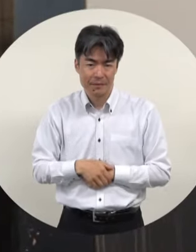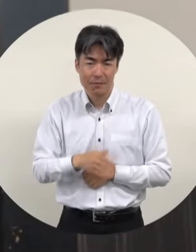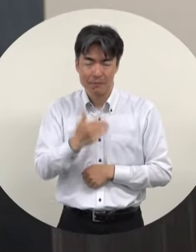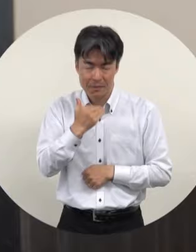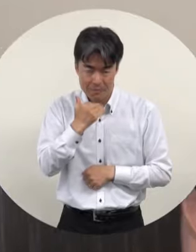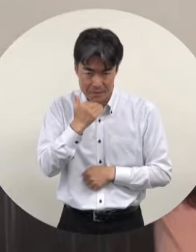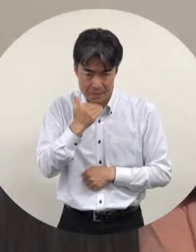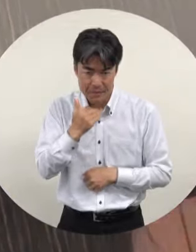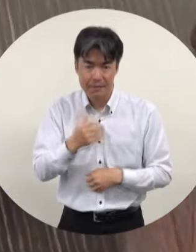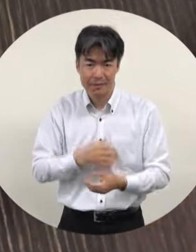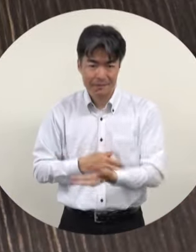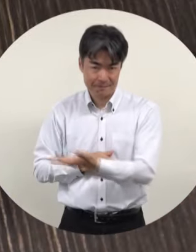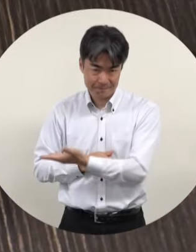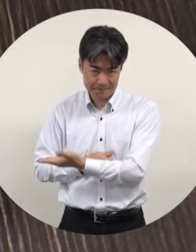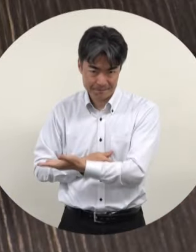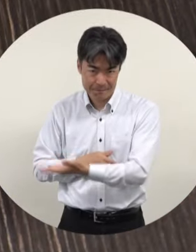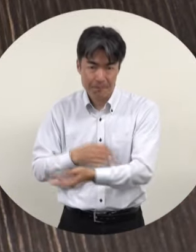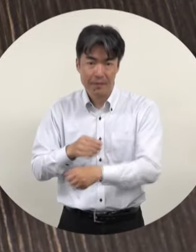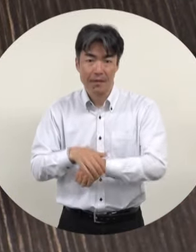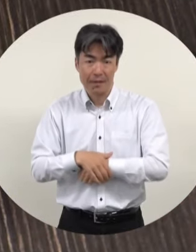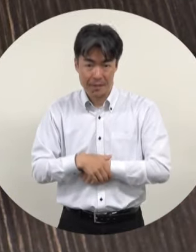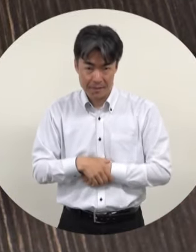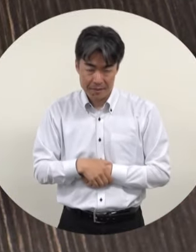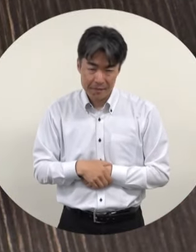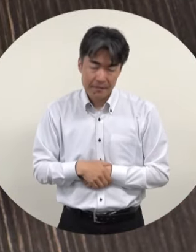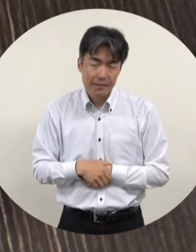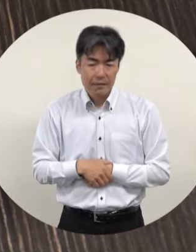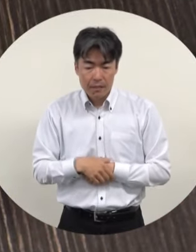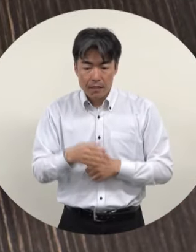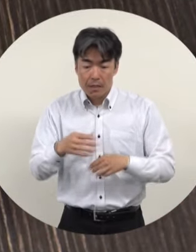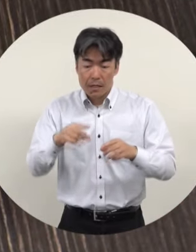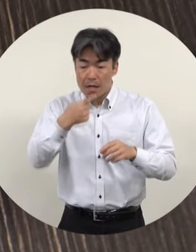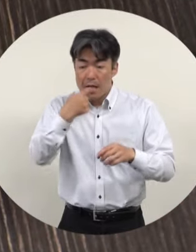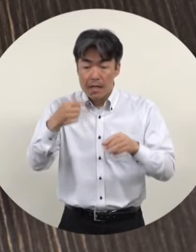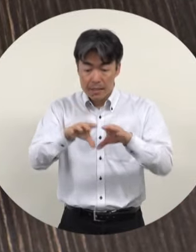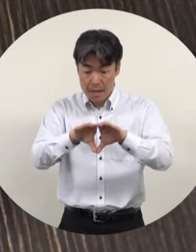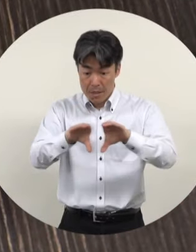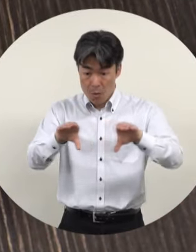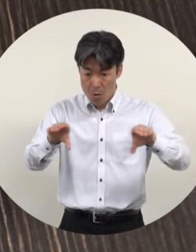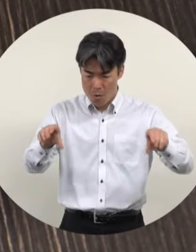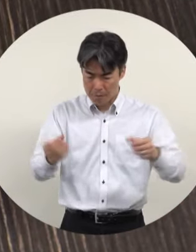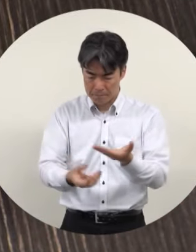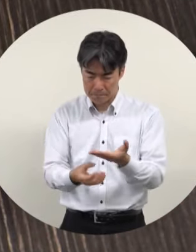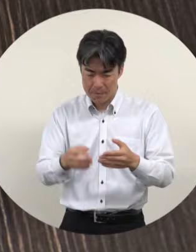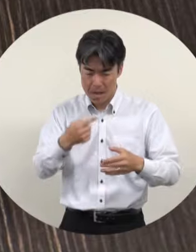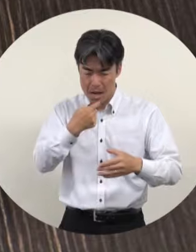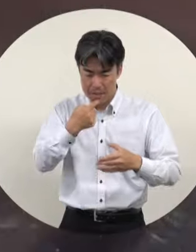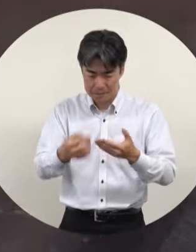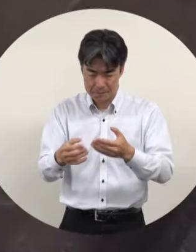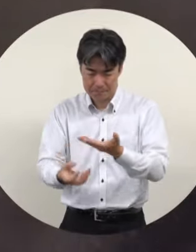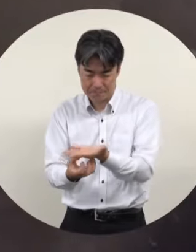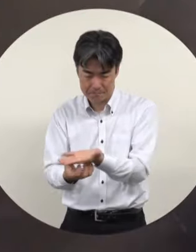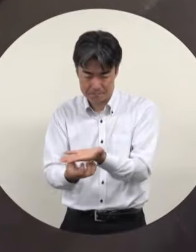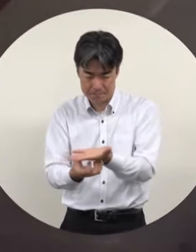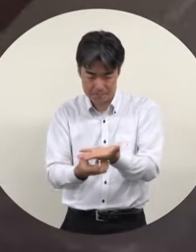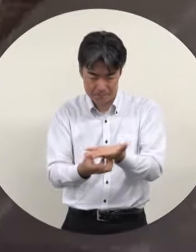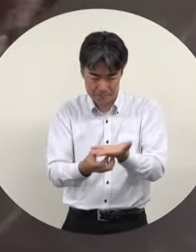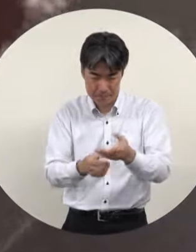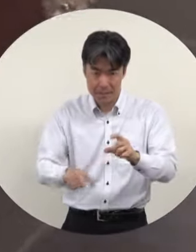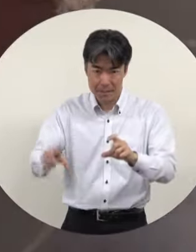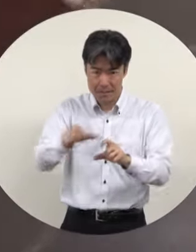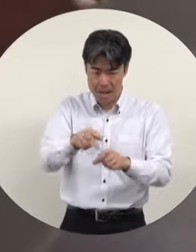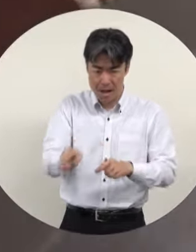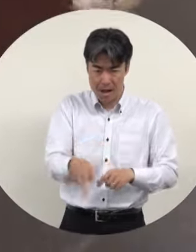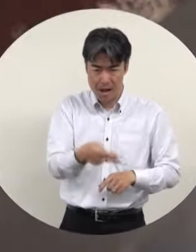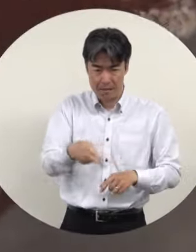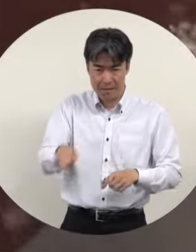お待たせしました、大根のうま揚げです。 大根のうま揚げ、 煮込んだ大根をさらにちょっと揚げている一品となっております。 煮込んだ